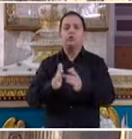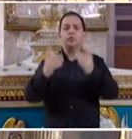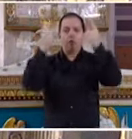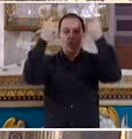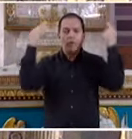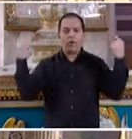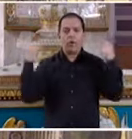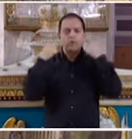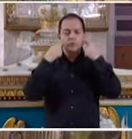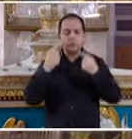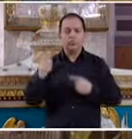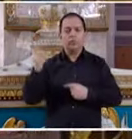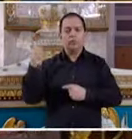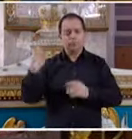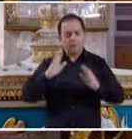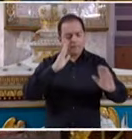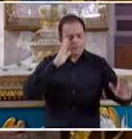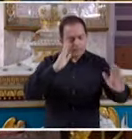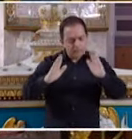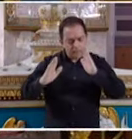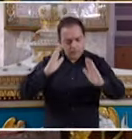Χριστό το Θεό